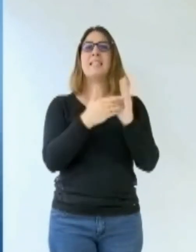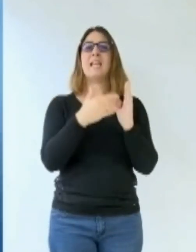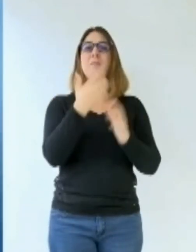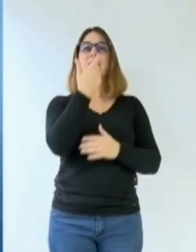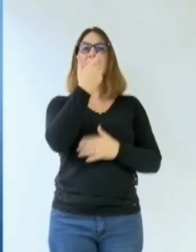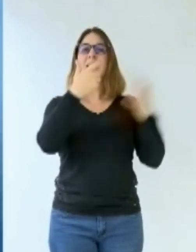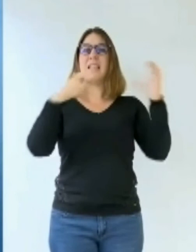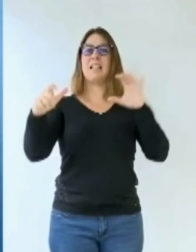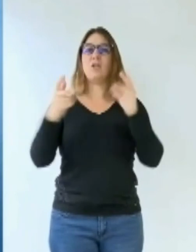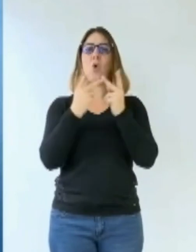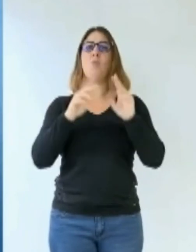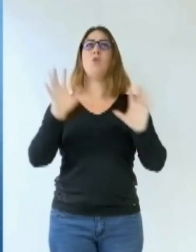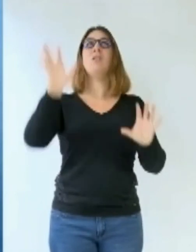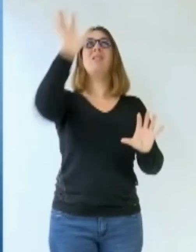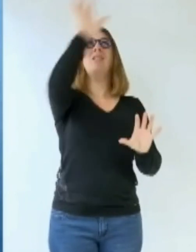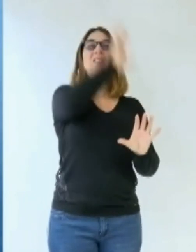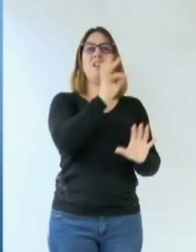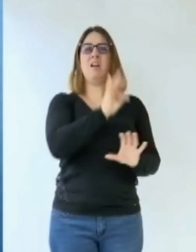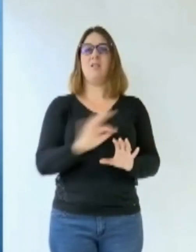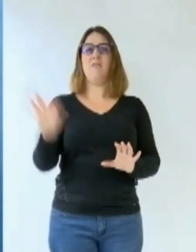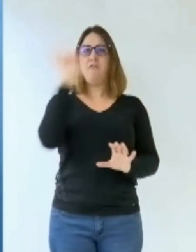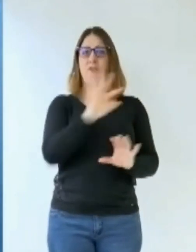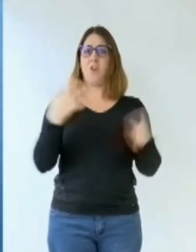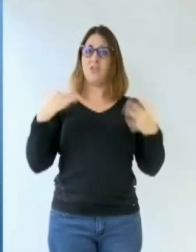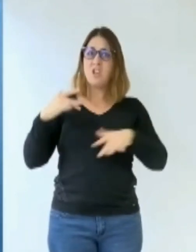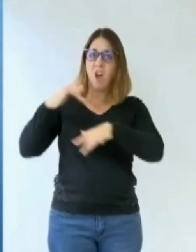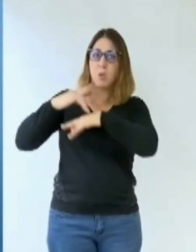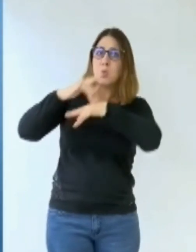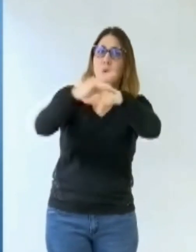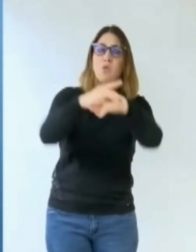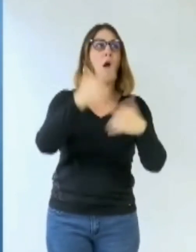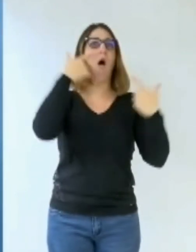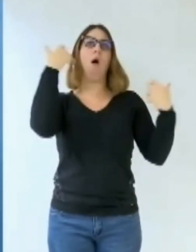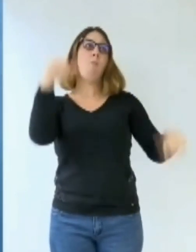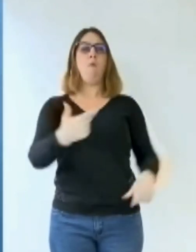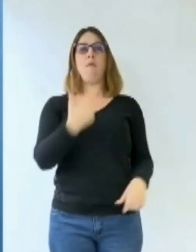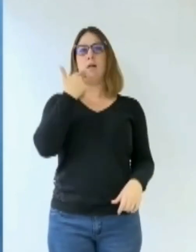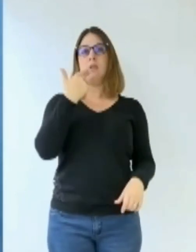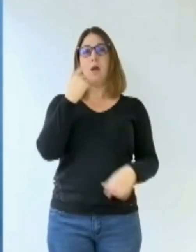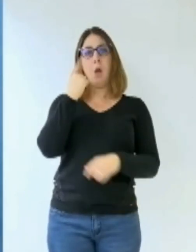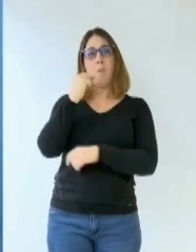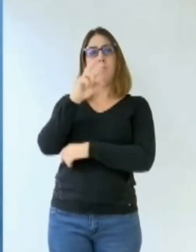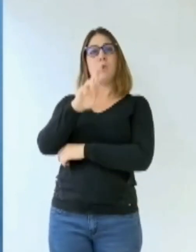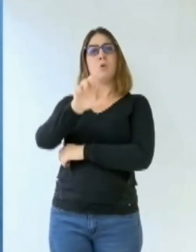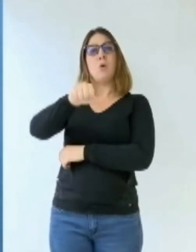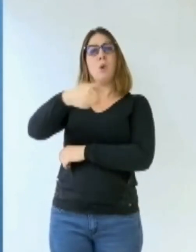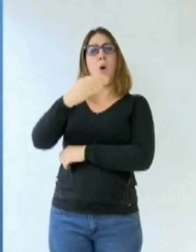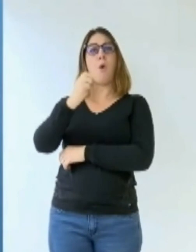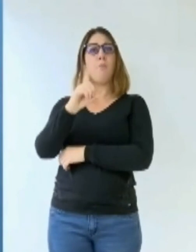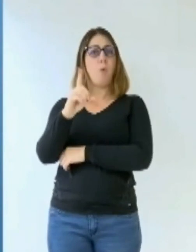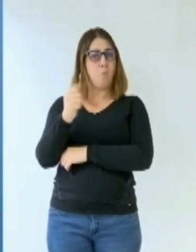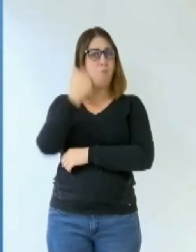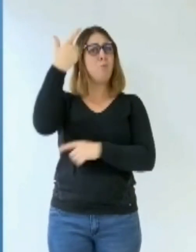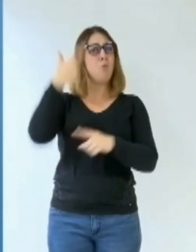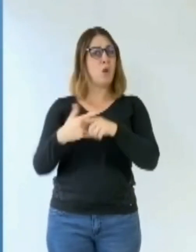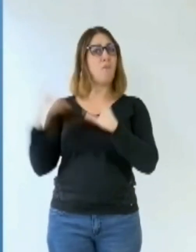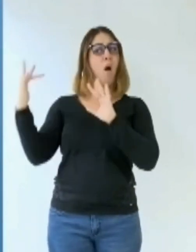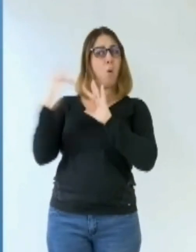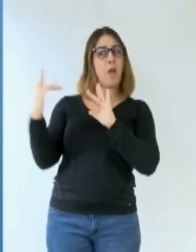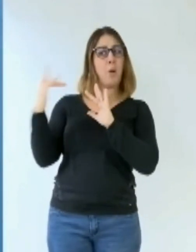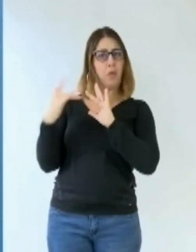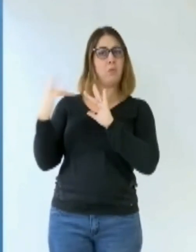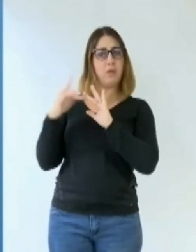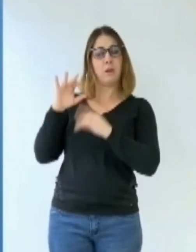adopté et mise en œuvre en France, et elle ne cesse de prouver son efficacité. Monsieur Rambaud vous a déjà contacté à plusieurs reprises. Il nous